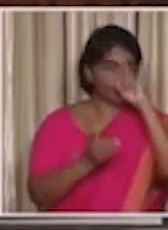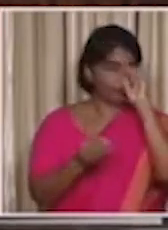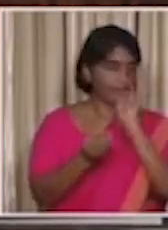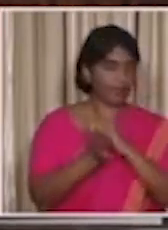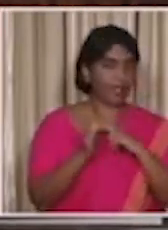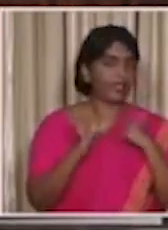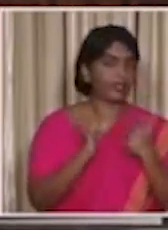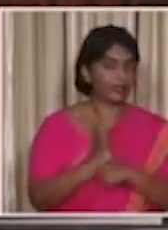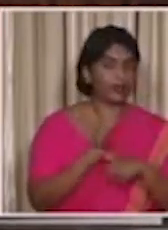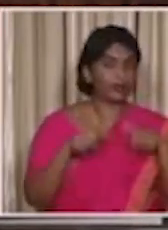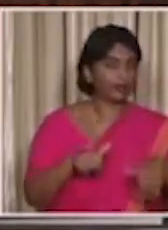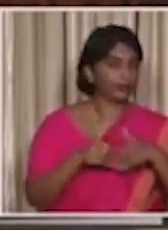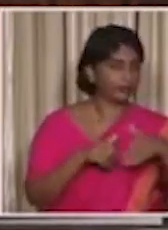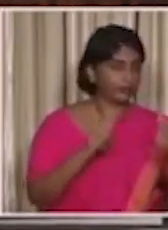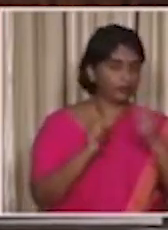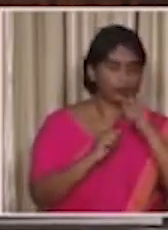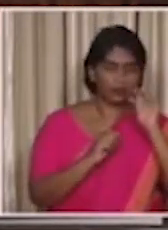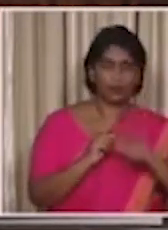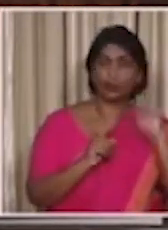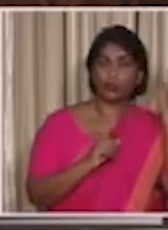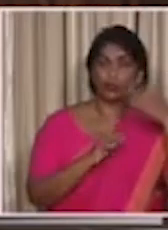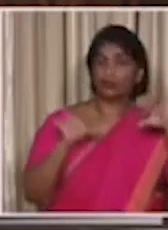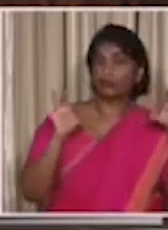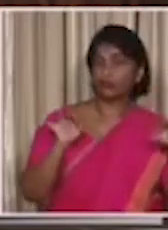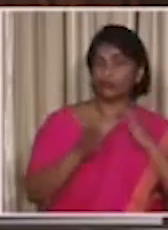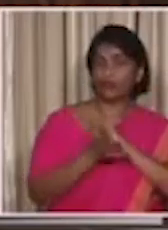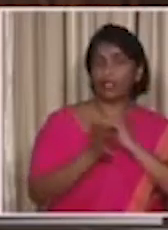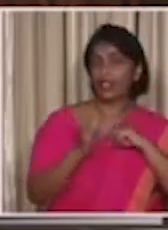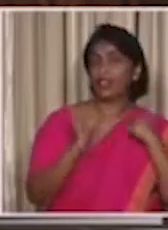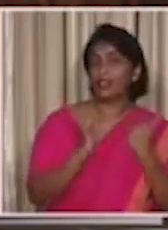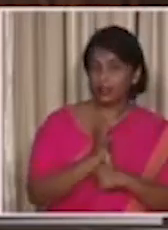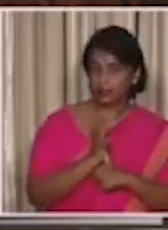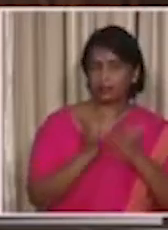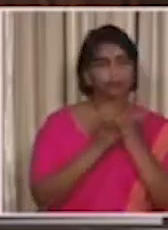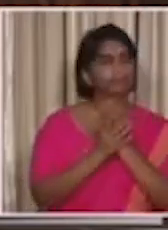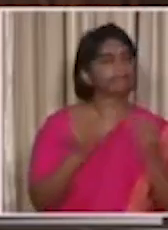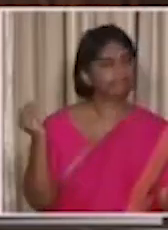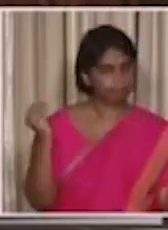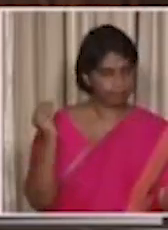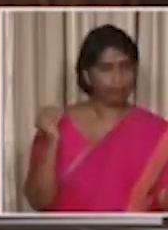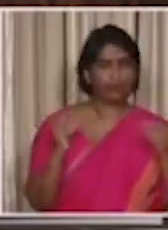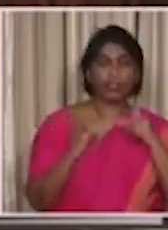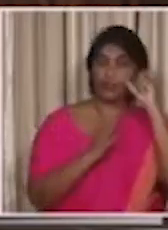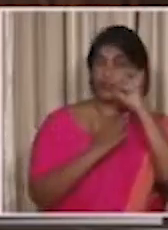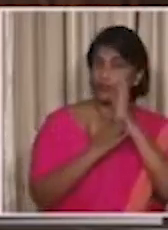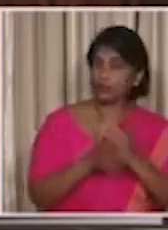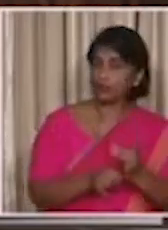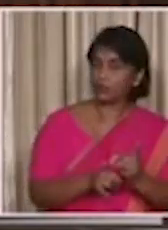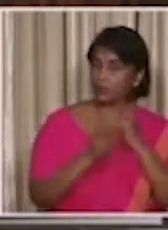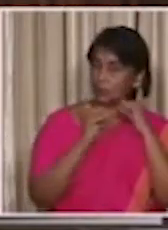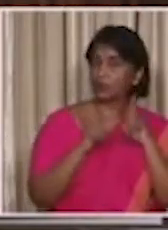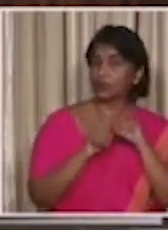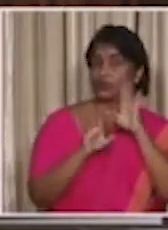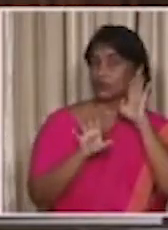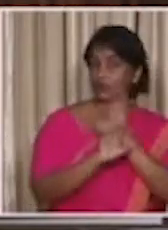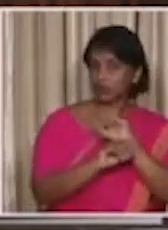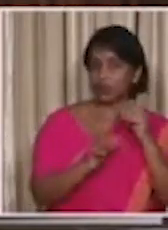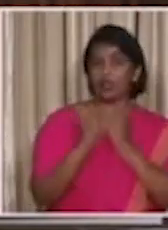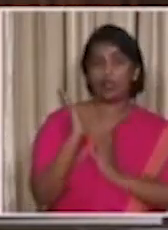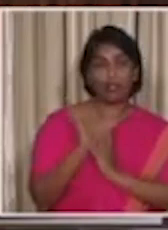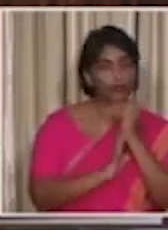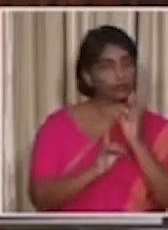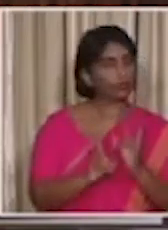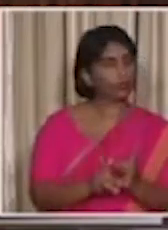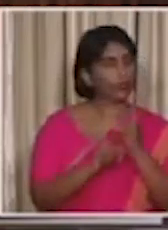පනත, දැනට ක්‍රියාත්මක වන ප්‍රසිද්ධ රැඟුම් පාලක පනත අහෝසි කරනවා. ව්‍යවස්ථාවේ ඇති ප්‍රකාශන අයිතිය පදනම්